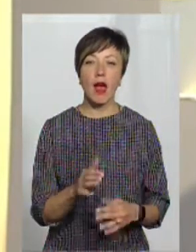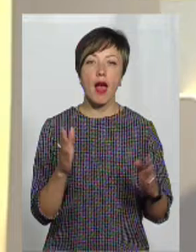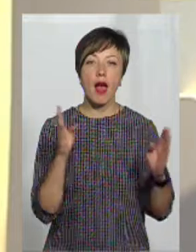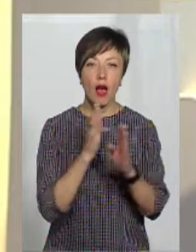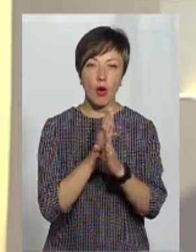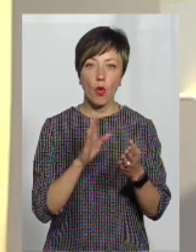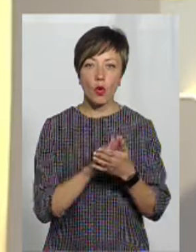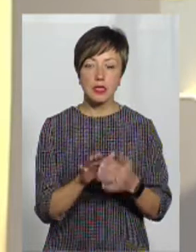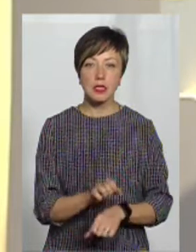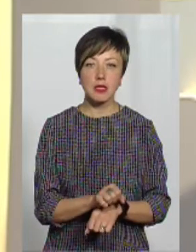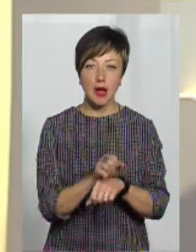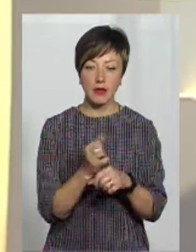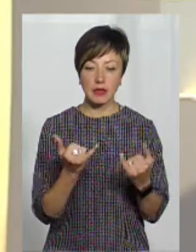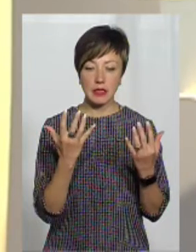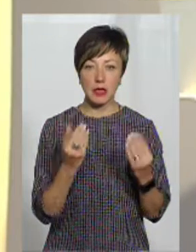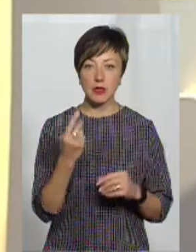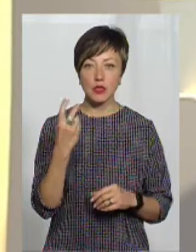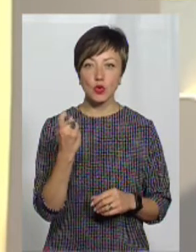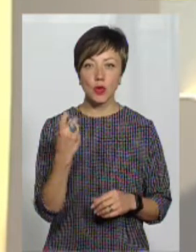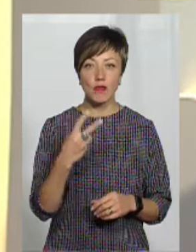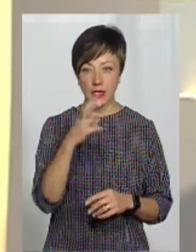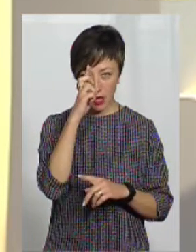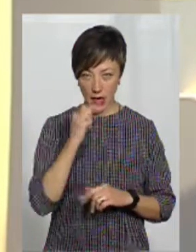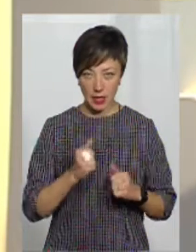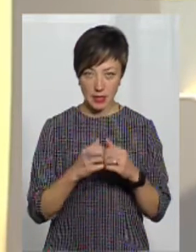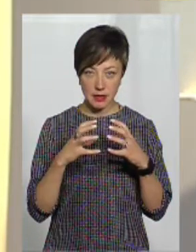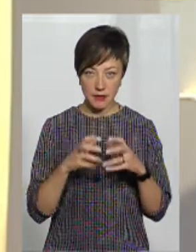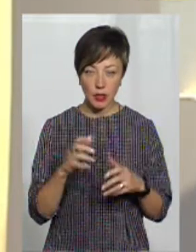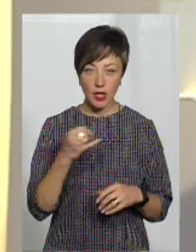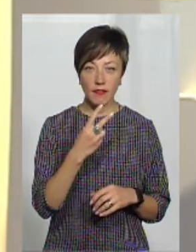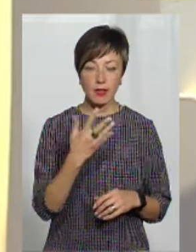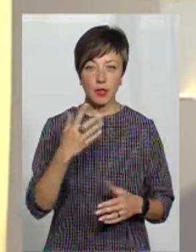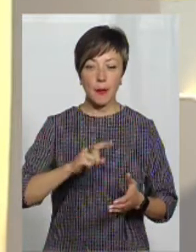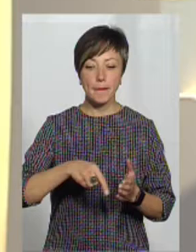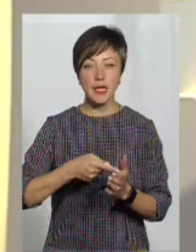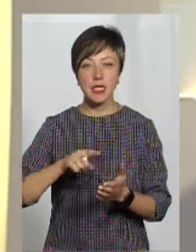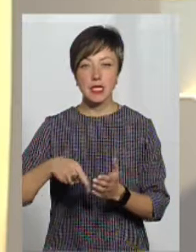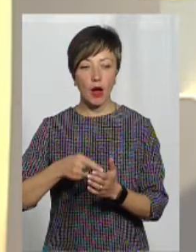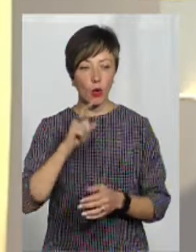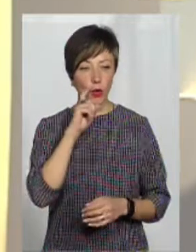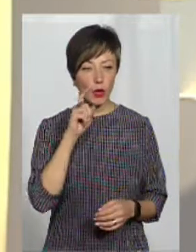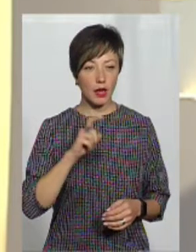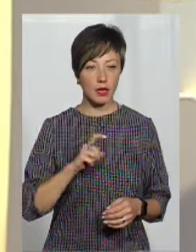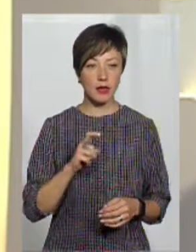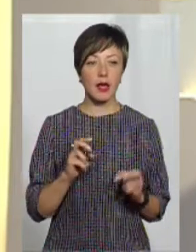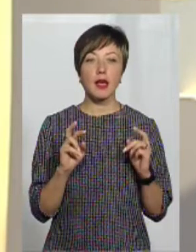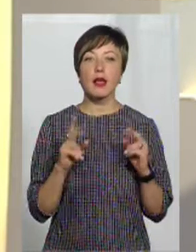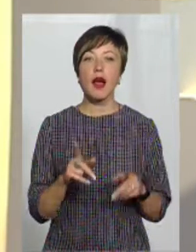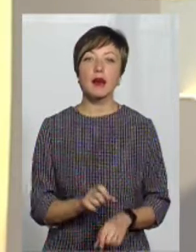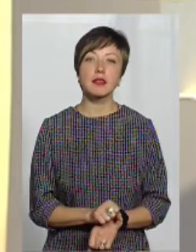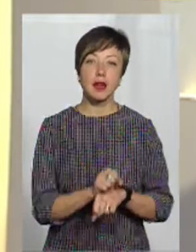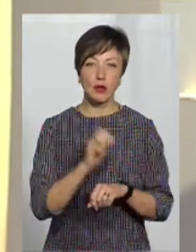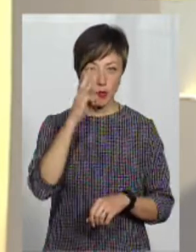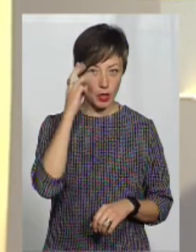які днями відбулися у 120 країнах світу та у 25 містах України. Як